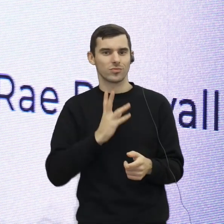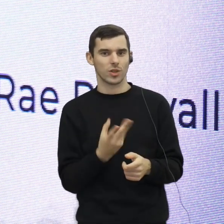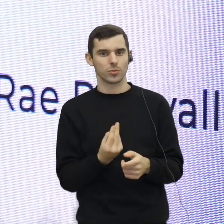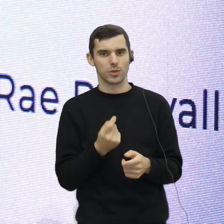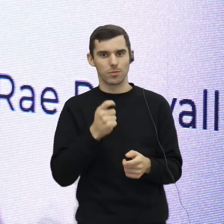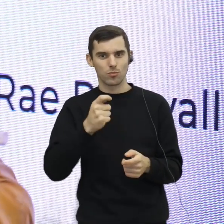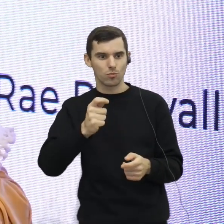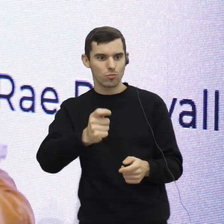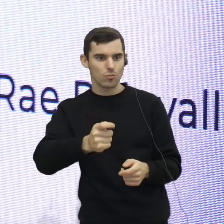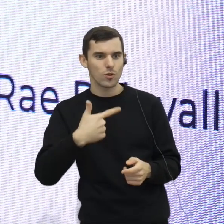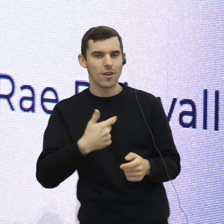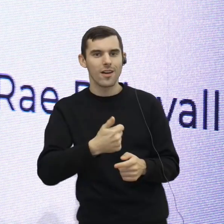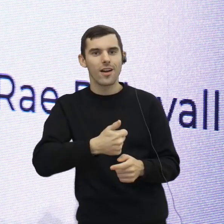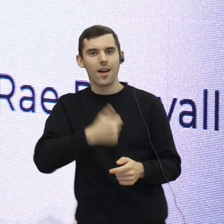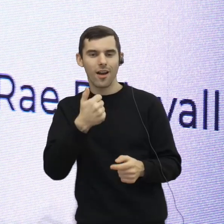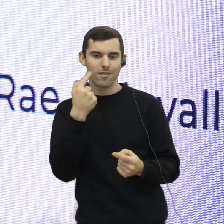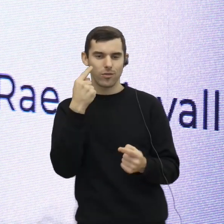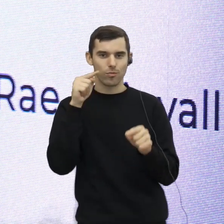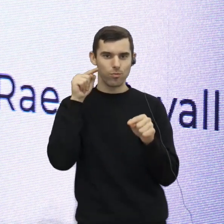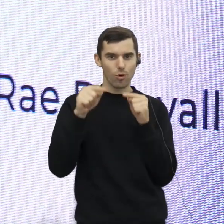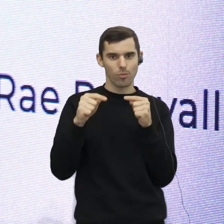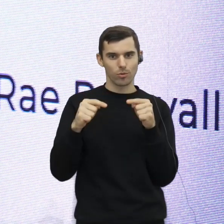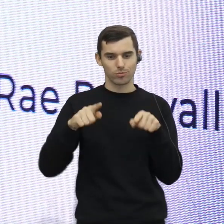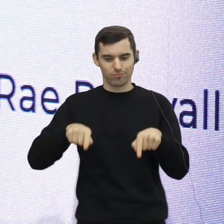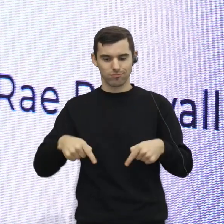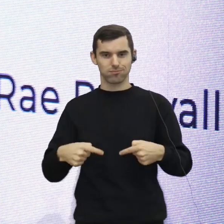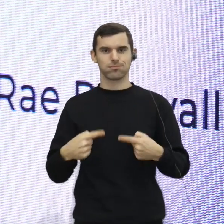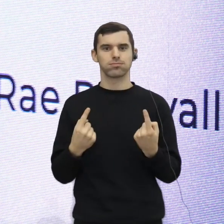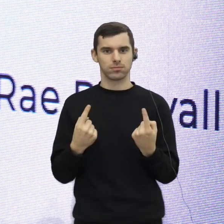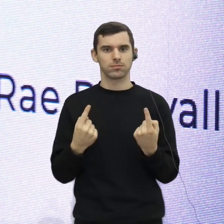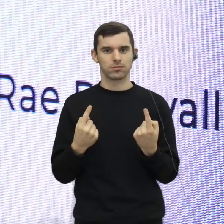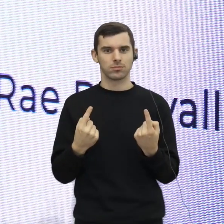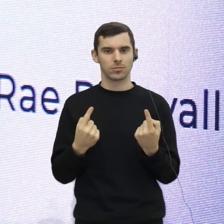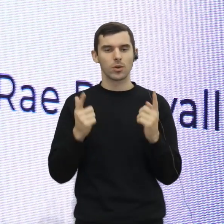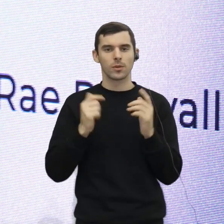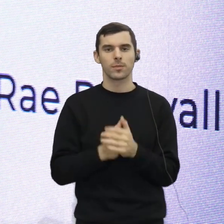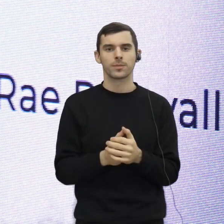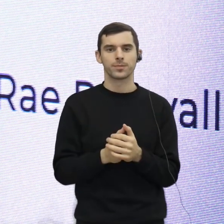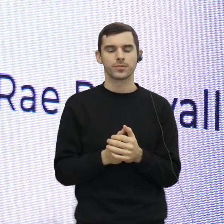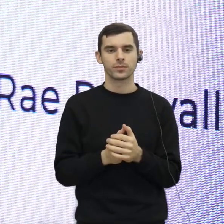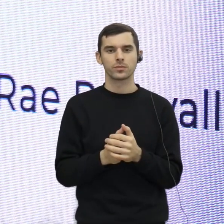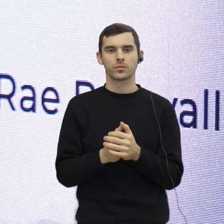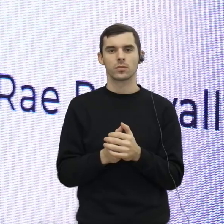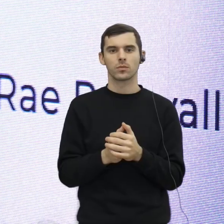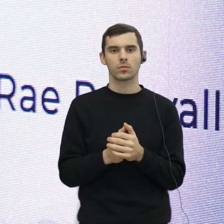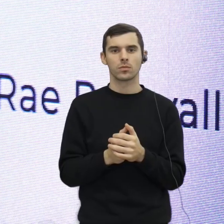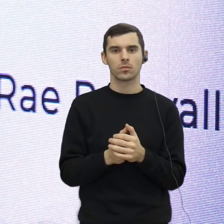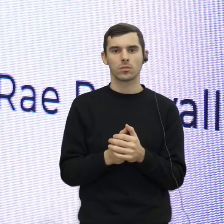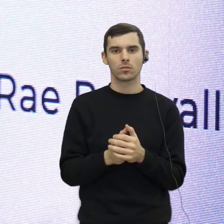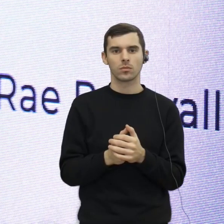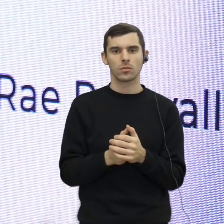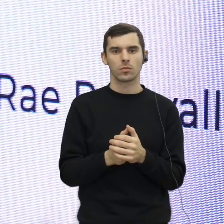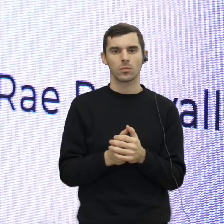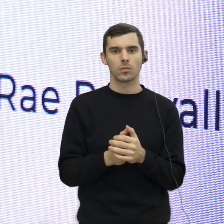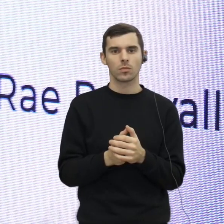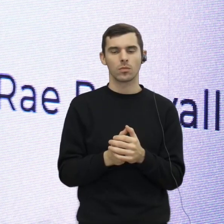susilauktų populiarumo taškų ir nereiktų spręsti kažkokių realių problemų, bet vietoj to labai lengva pasinaudoti žmonių